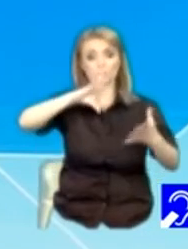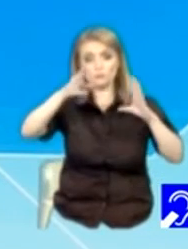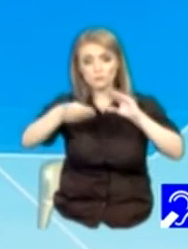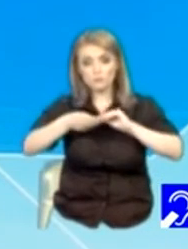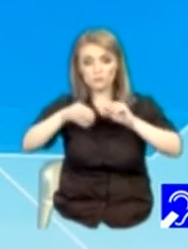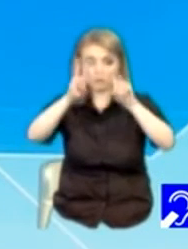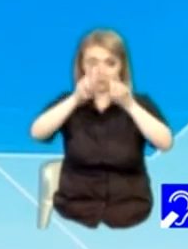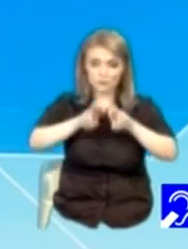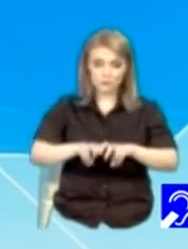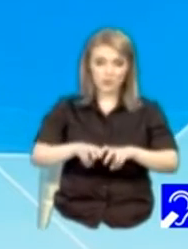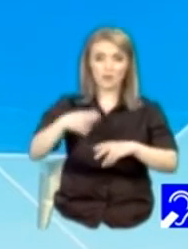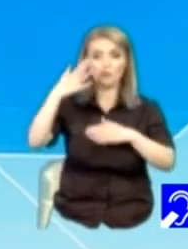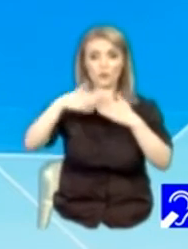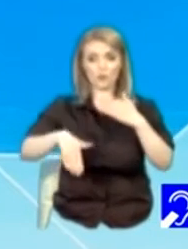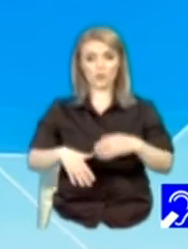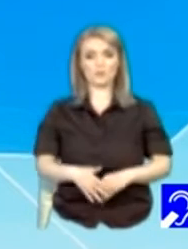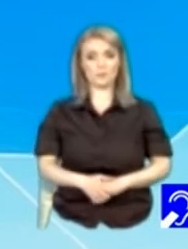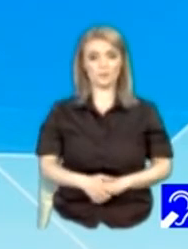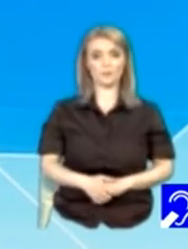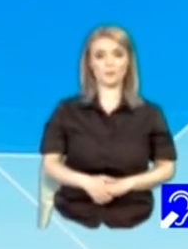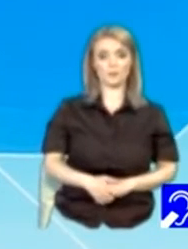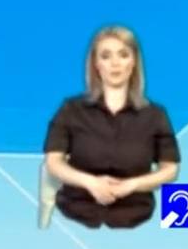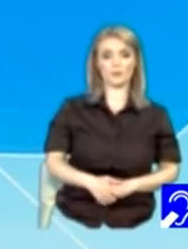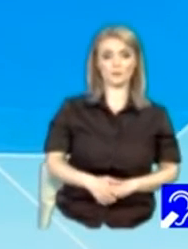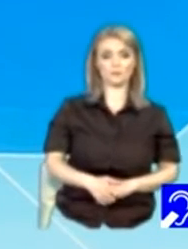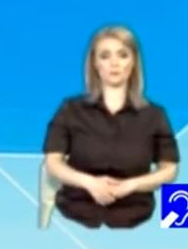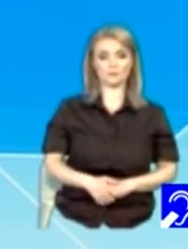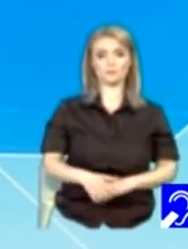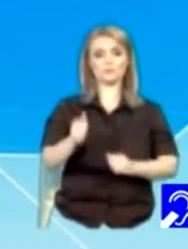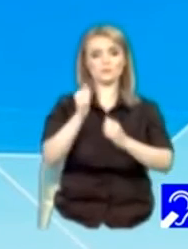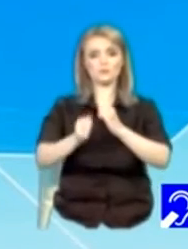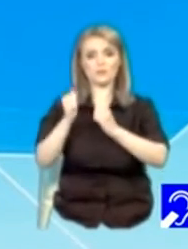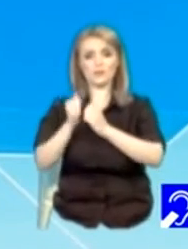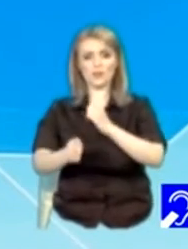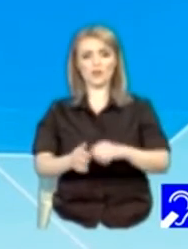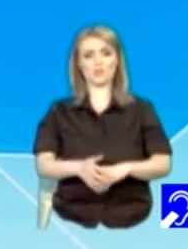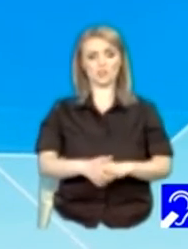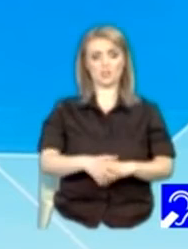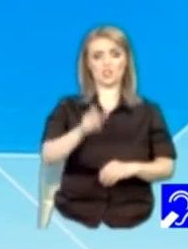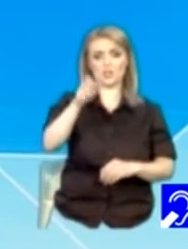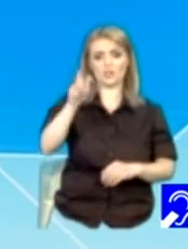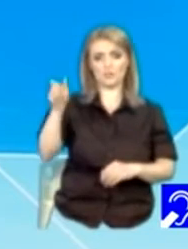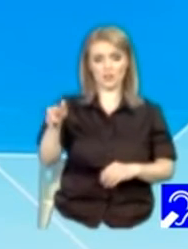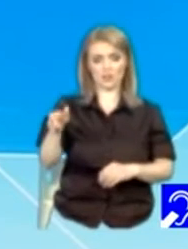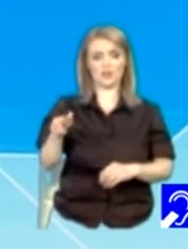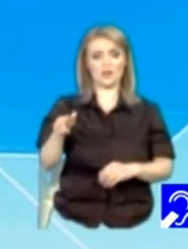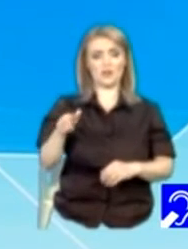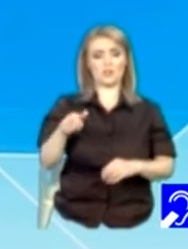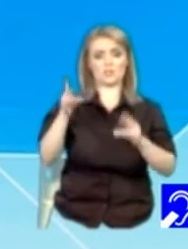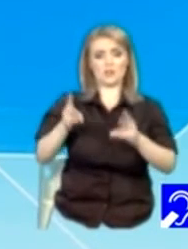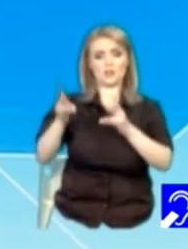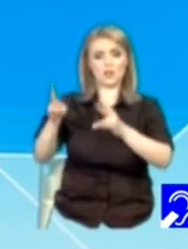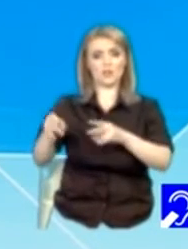anumiți experți, este furat de circa 7.000 de lei lunar prin intermediul diferitor scheme. Noi